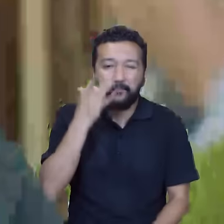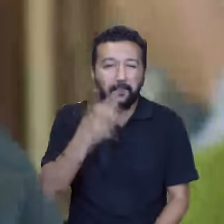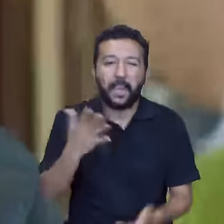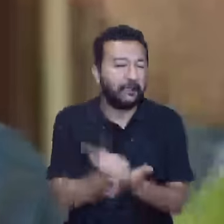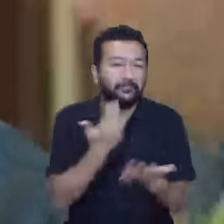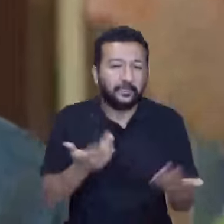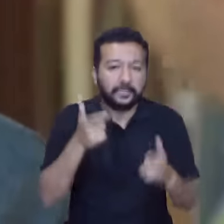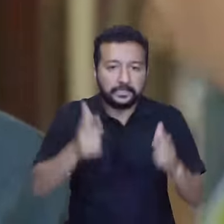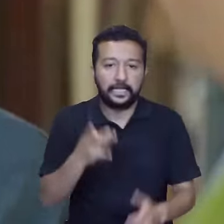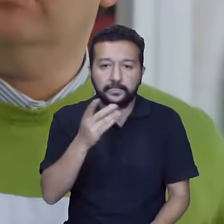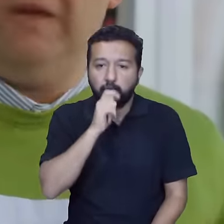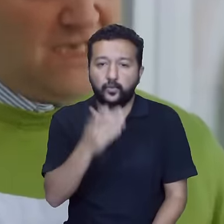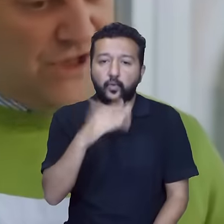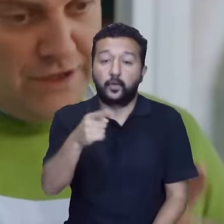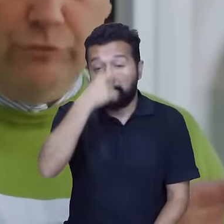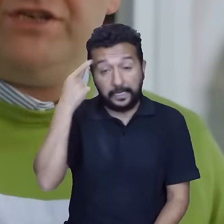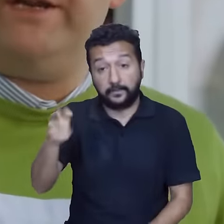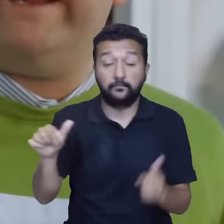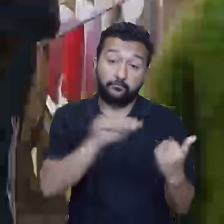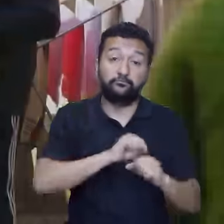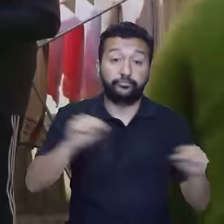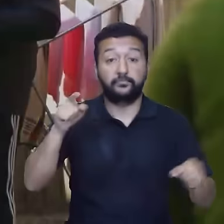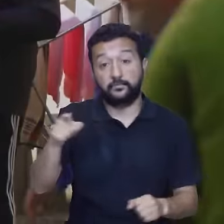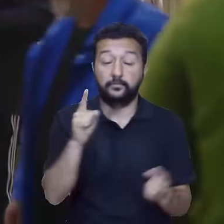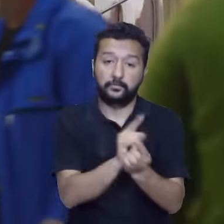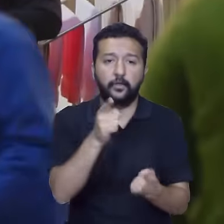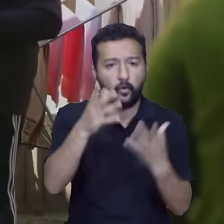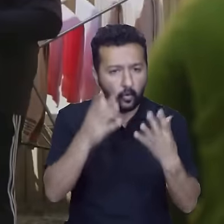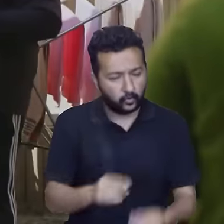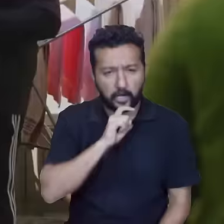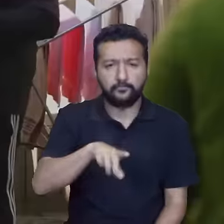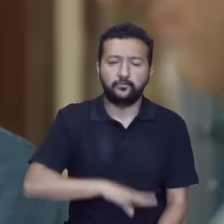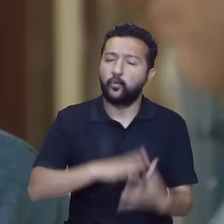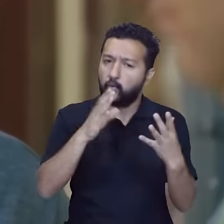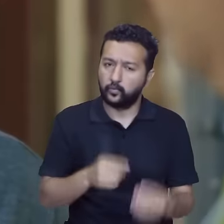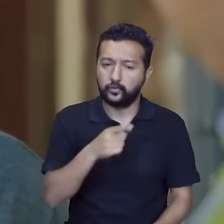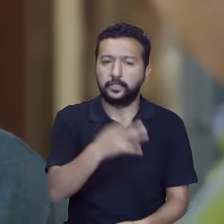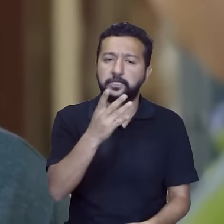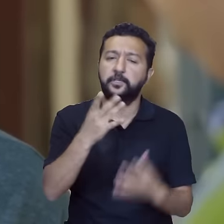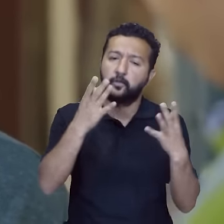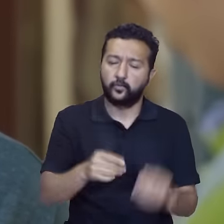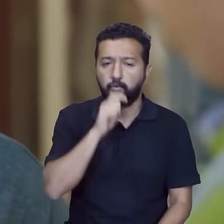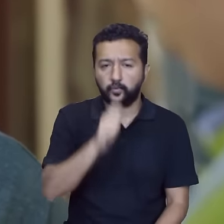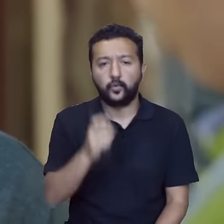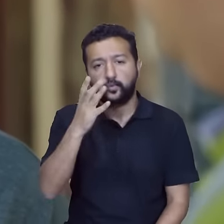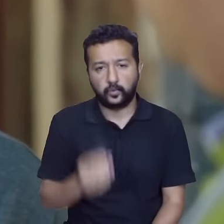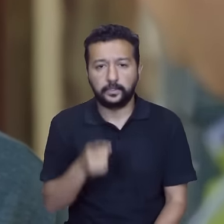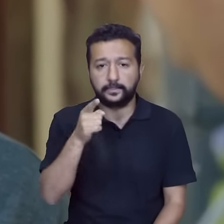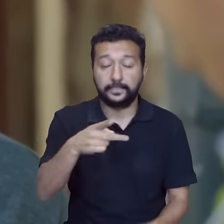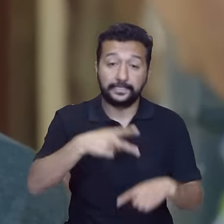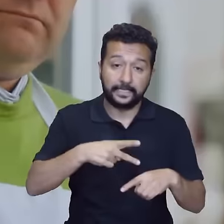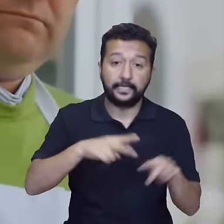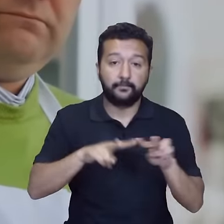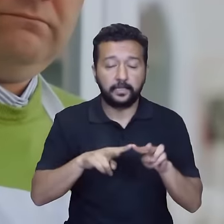kaptı? Ortada nişan yok, söz yok. Belki Ayşen geri dönecek Şener'e. Olur amcamın oğlu, olur. Nişan da olur, söz de olur.